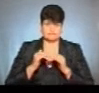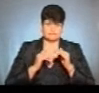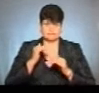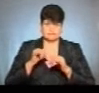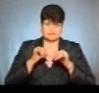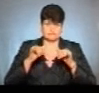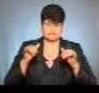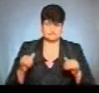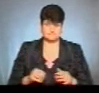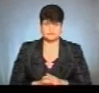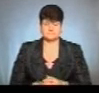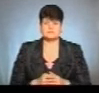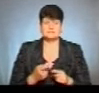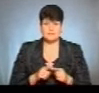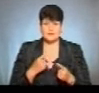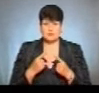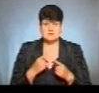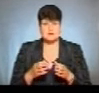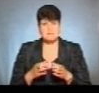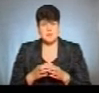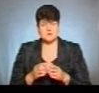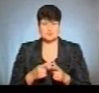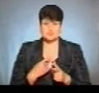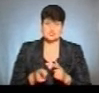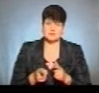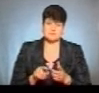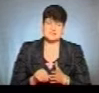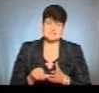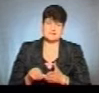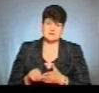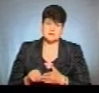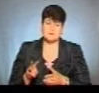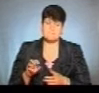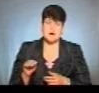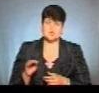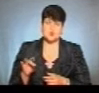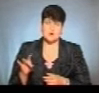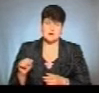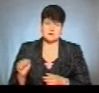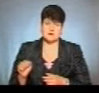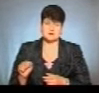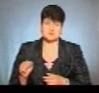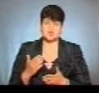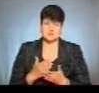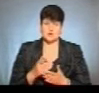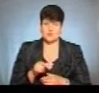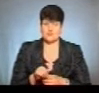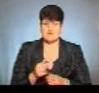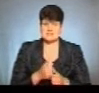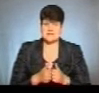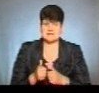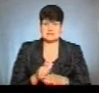політичних лідерів. Тобто це ми говоримо зараз за партію, чи власне за представників на мажоритарних округах? І чи є у вас лідери